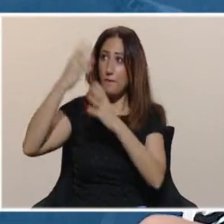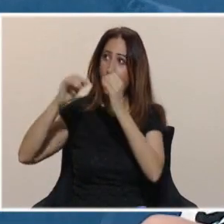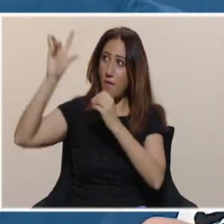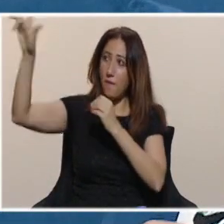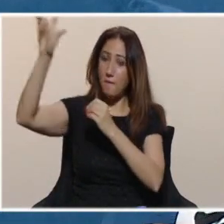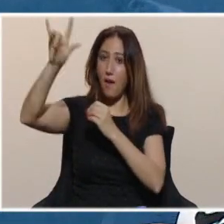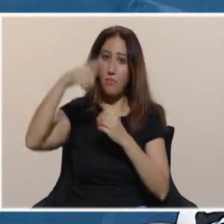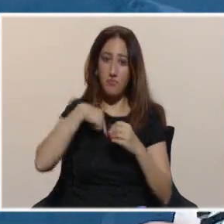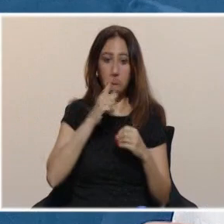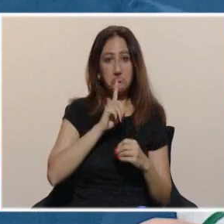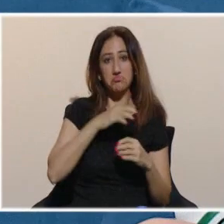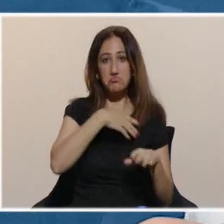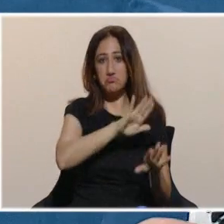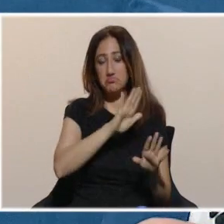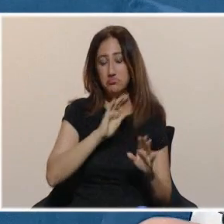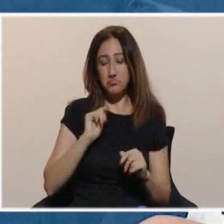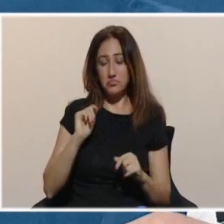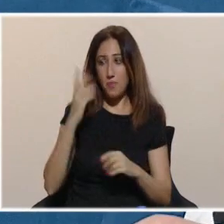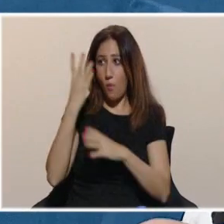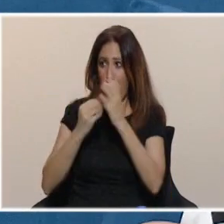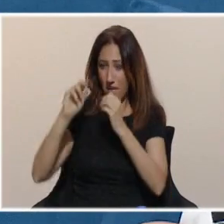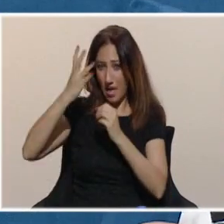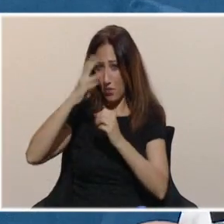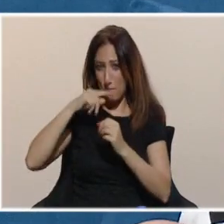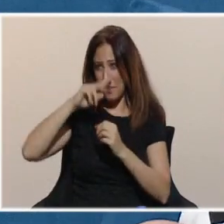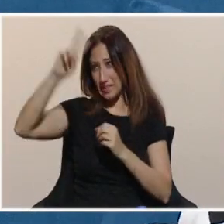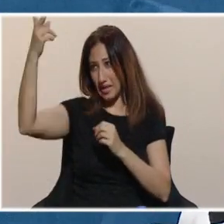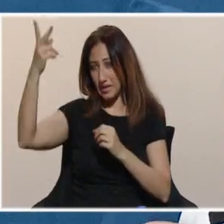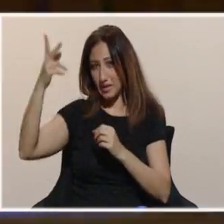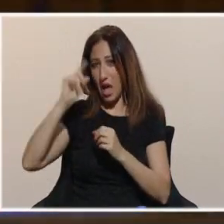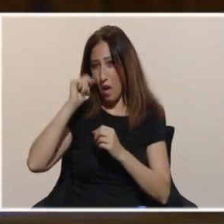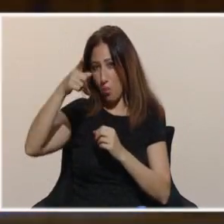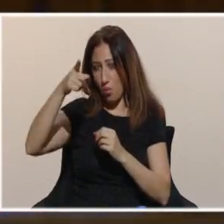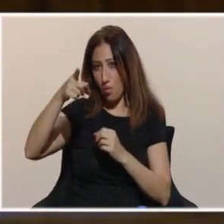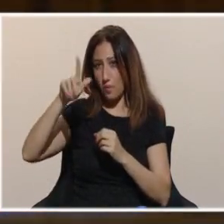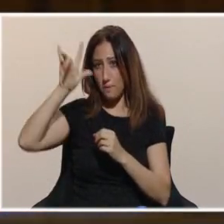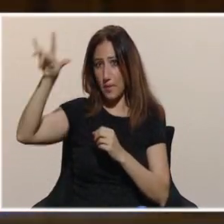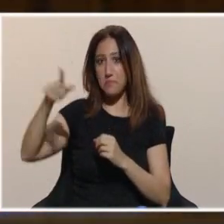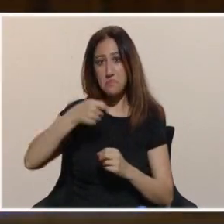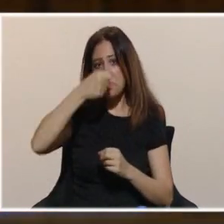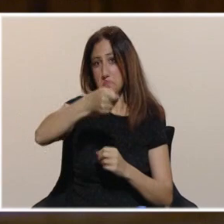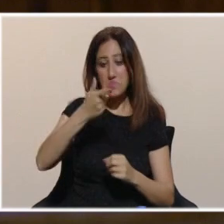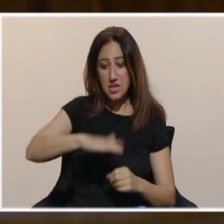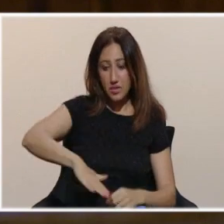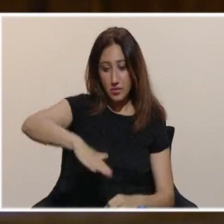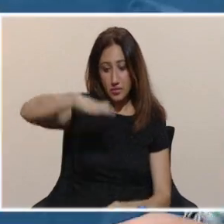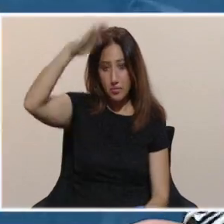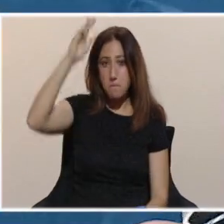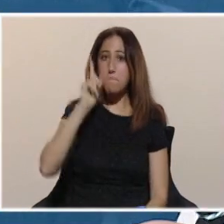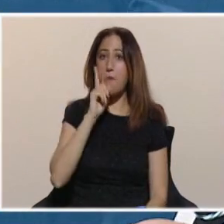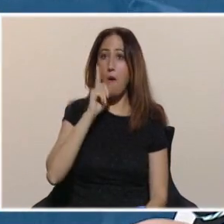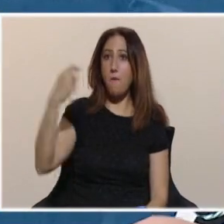واخويا بيحبهم اكتر مننا بكتير. طب مين كان بيصرف عليكي وانت صغير؟